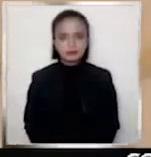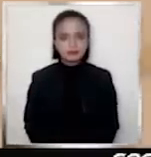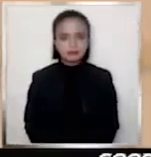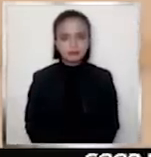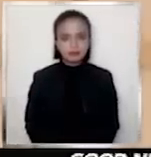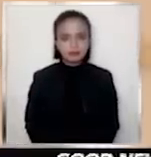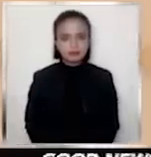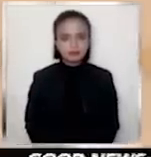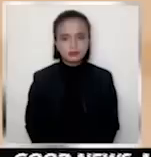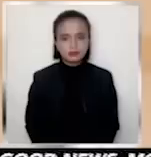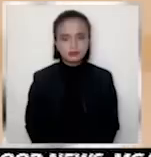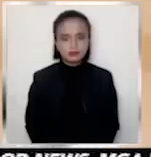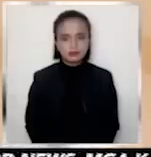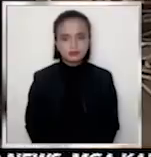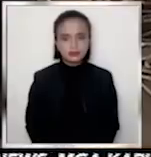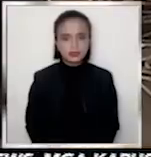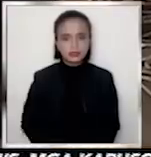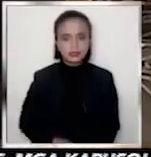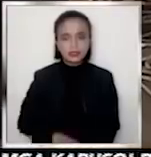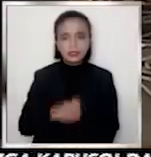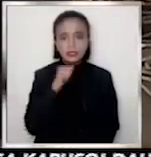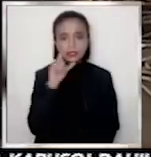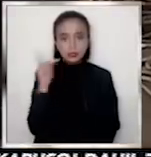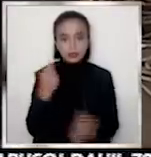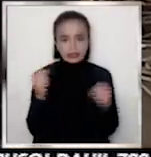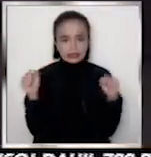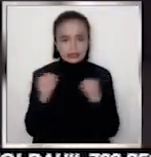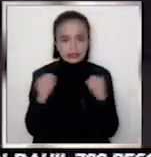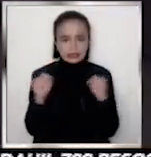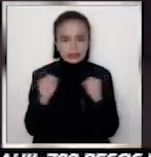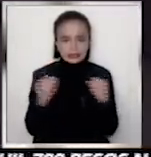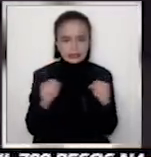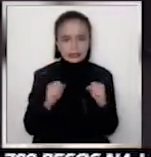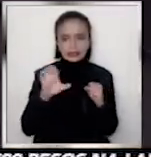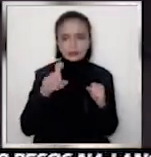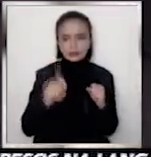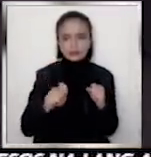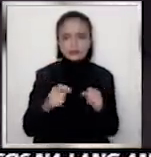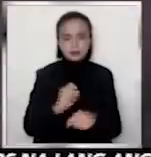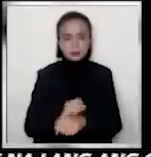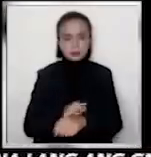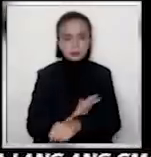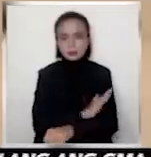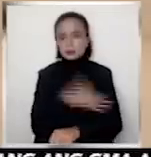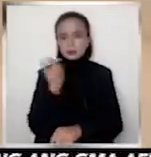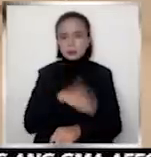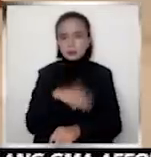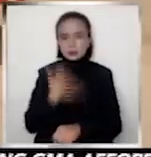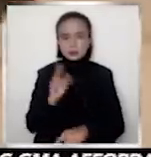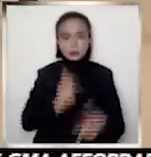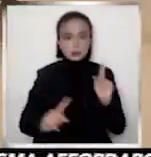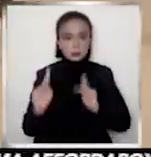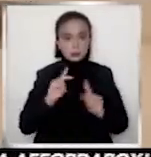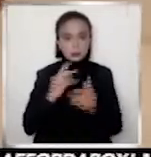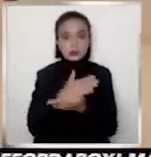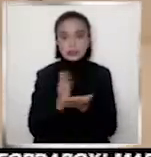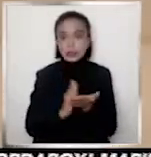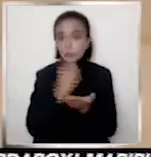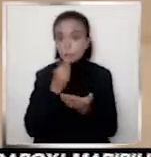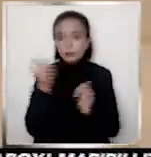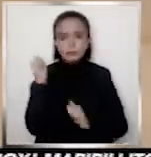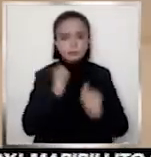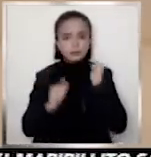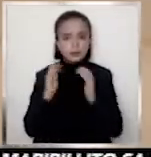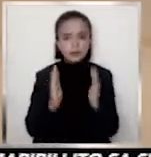Higit pa sa napakalamig na set. Nakaka-goosebumps din ang powerful performance ng ilan sa cast ng first ever figure